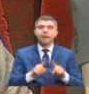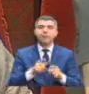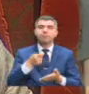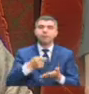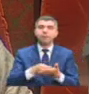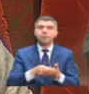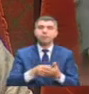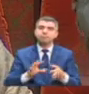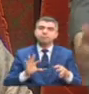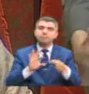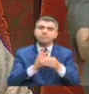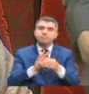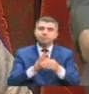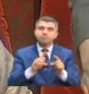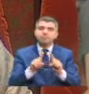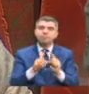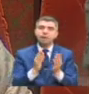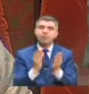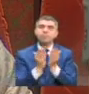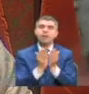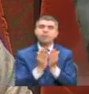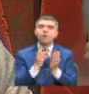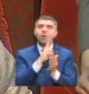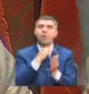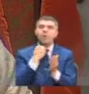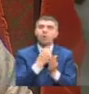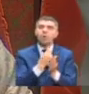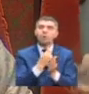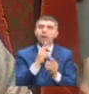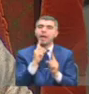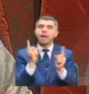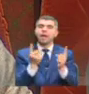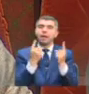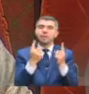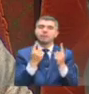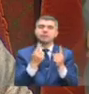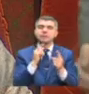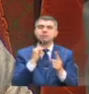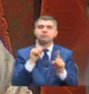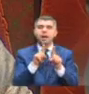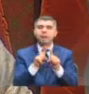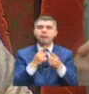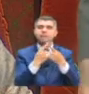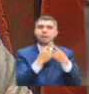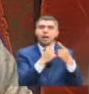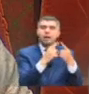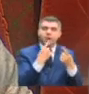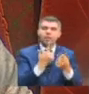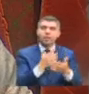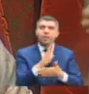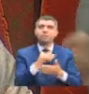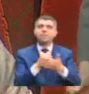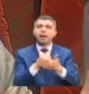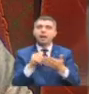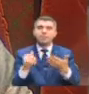أساسي للتعليم العمومي، وتم التأكيد على ذلك في عدة مناسبات، في الميثاق، في الرؤية الاستراتيجية،